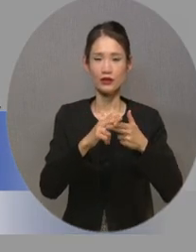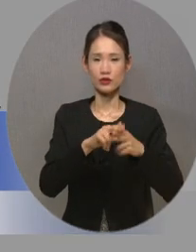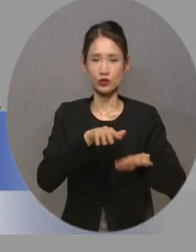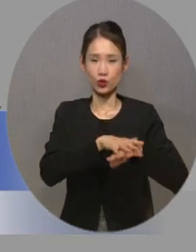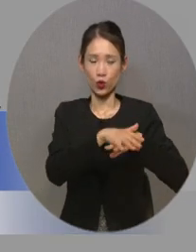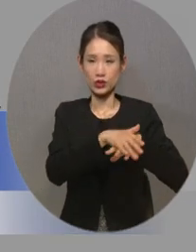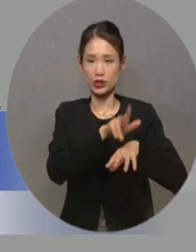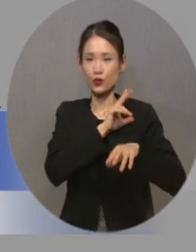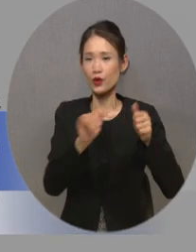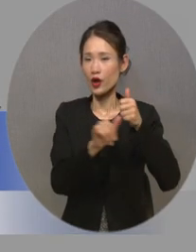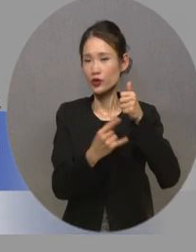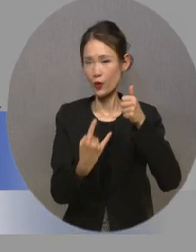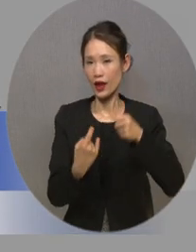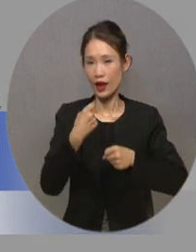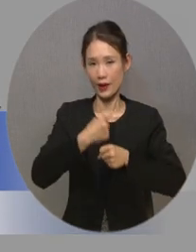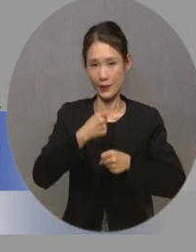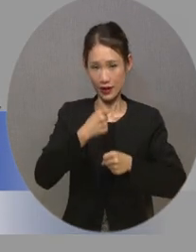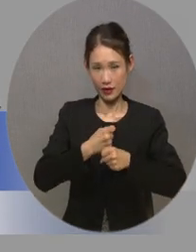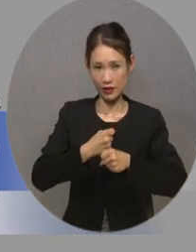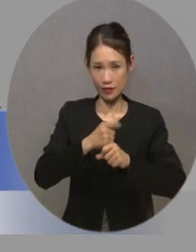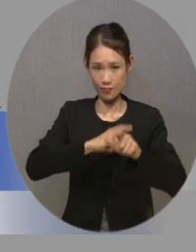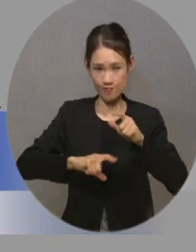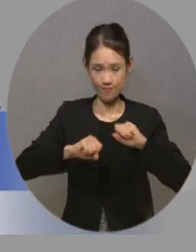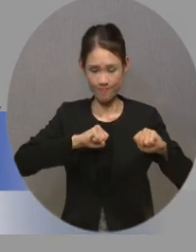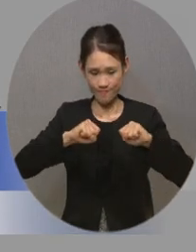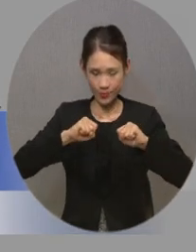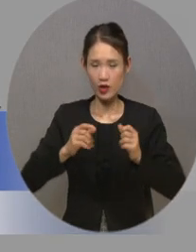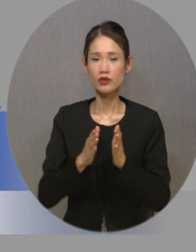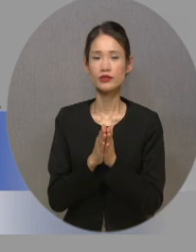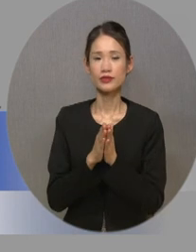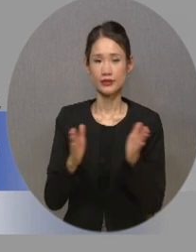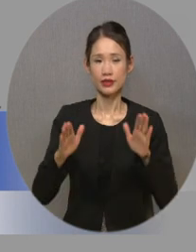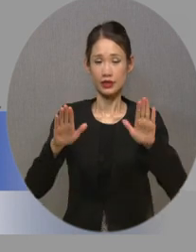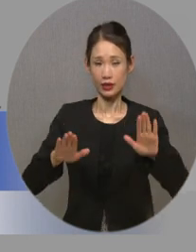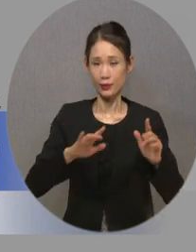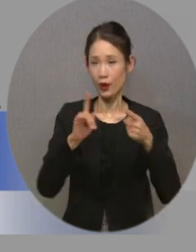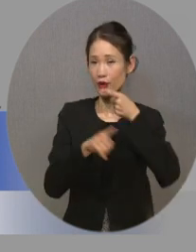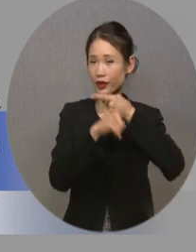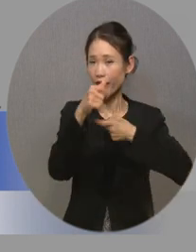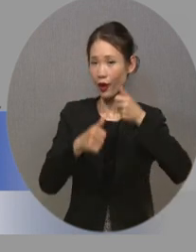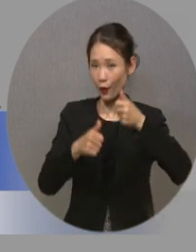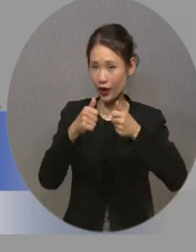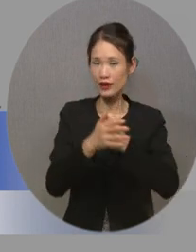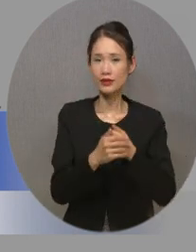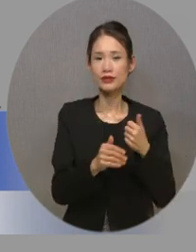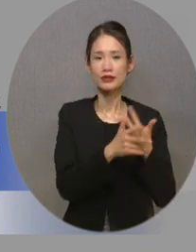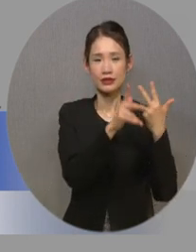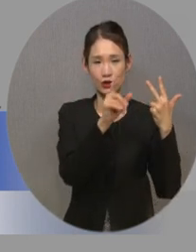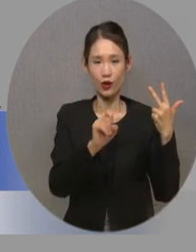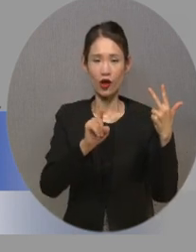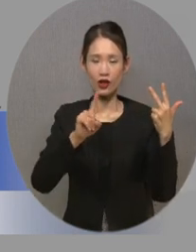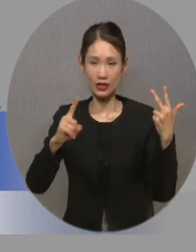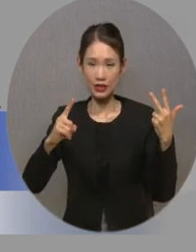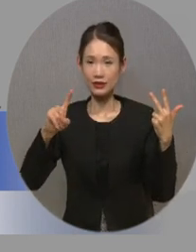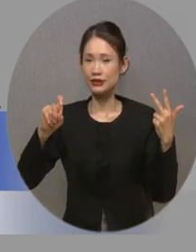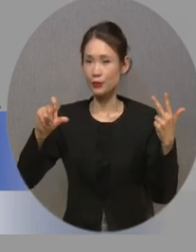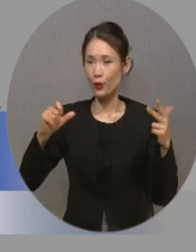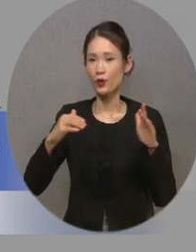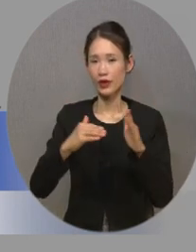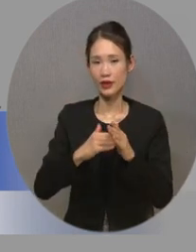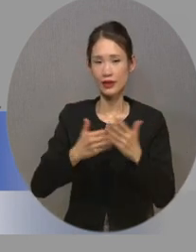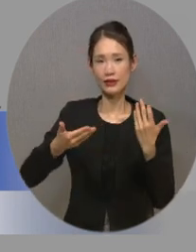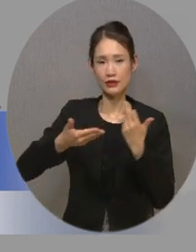집행위원회를 구성하고 본격적인 활동에 들어갔습니다 이번 대회는 오는 7월 1일부터 15일까지 제주국제컨벤션센터와